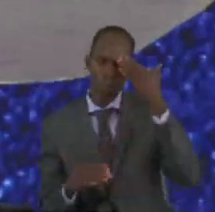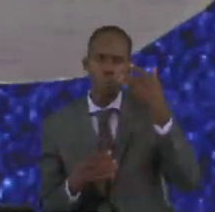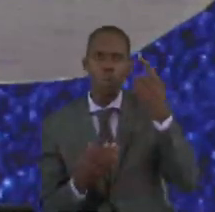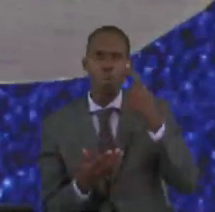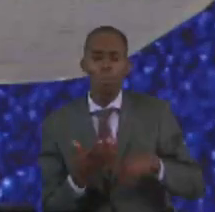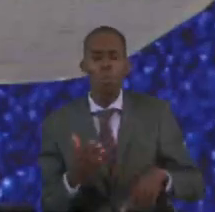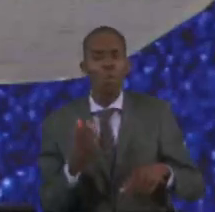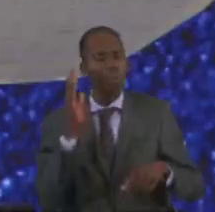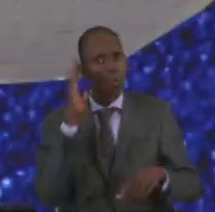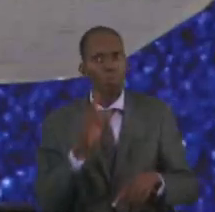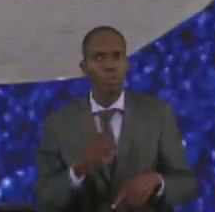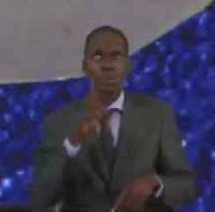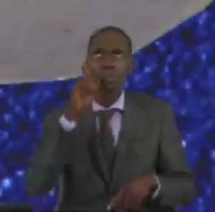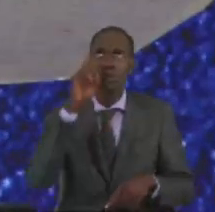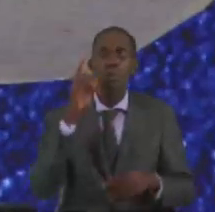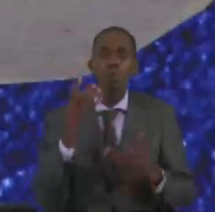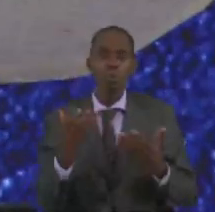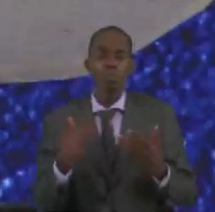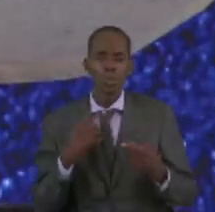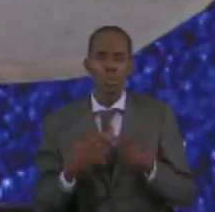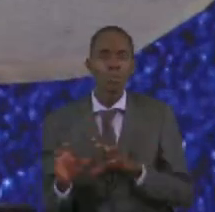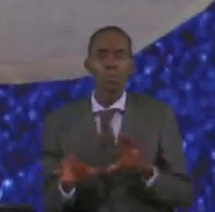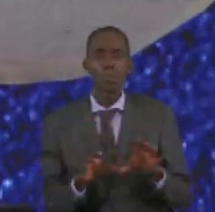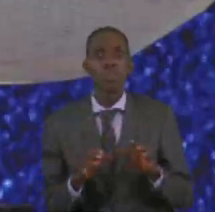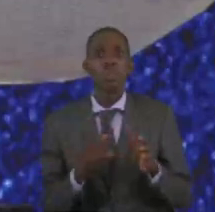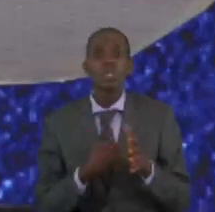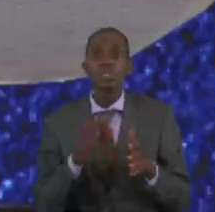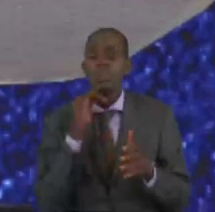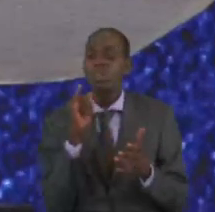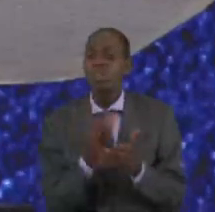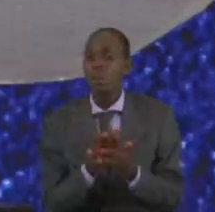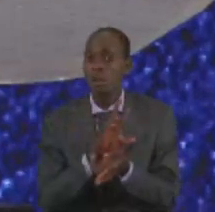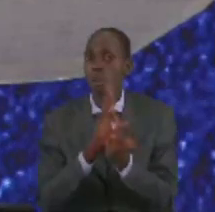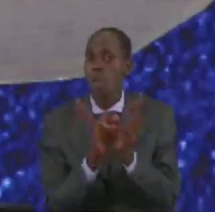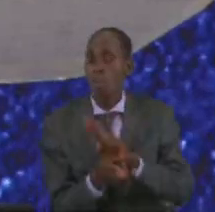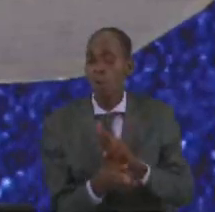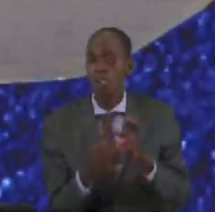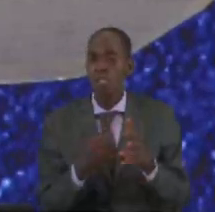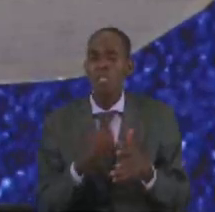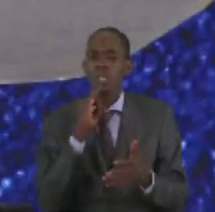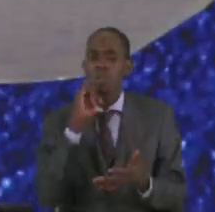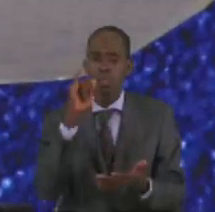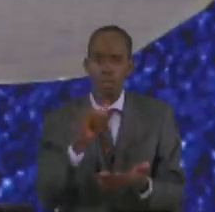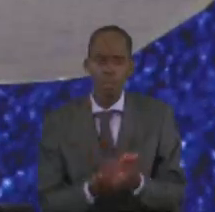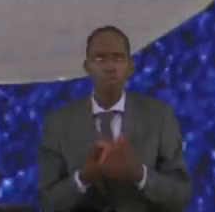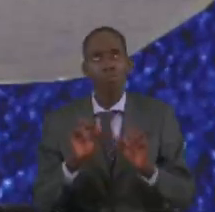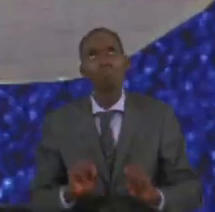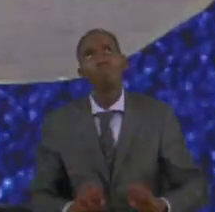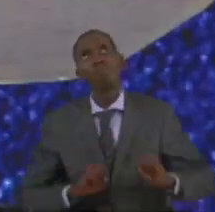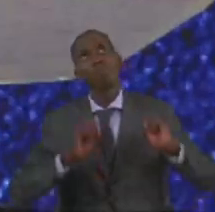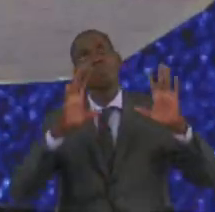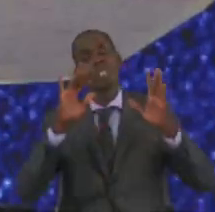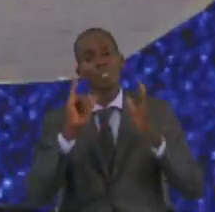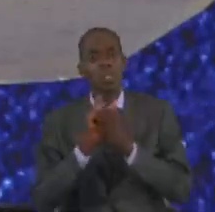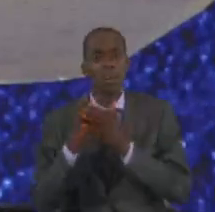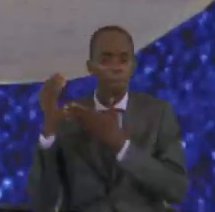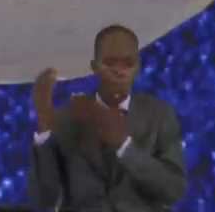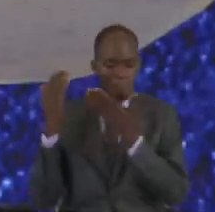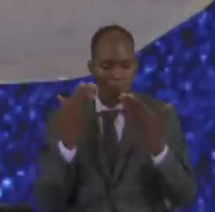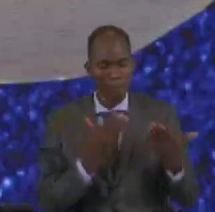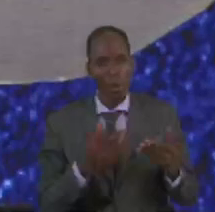contre les aiguillons. J'allais à la mauvaise direction, mais je ne savais pas. » Alors c'est la repentance, c'est cette soumission au